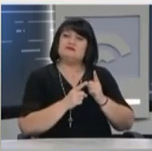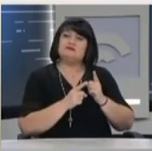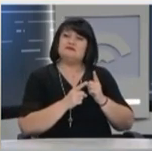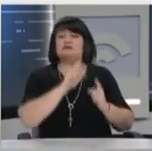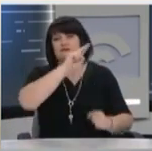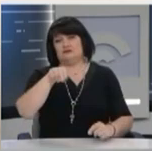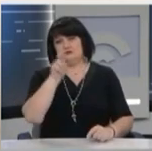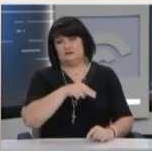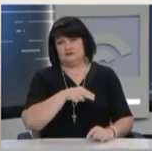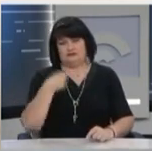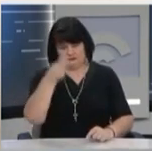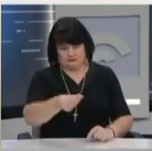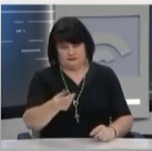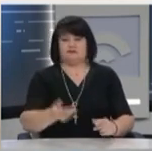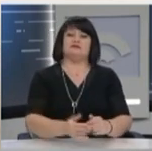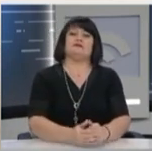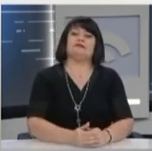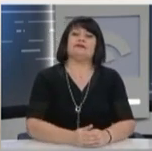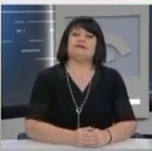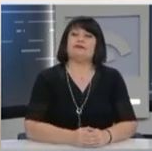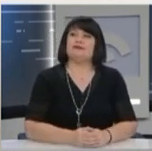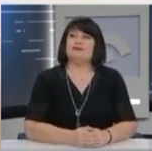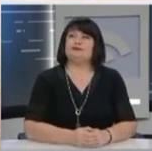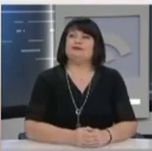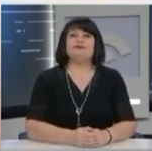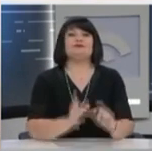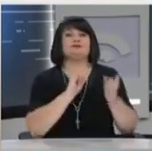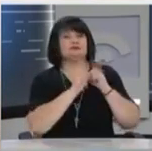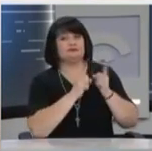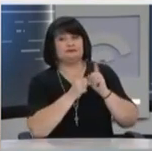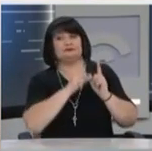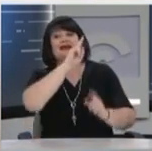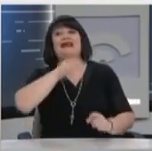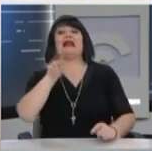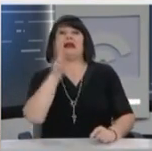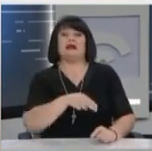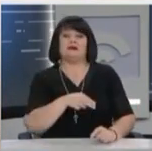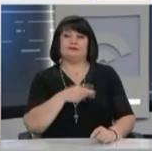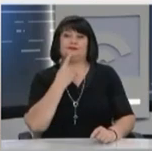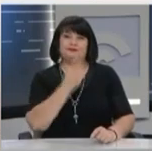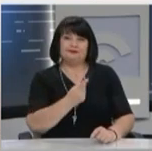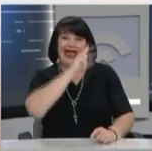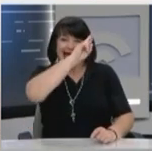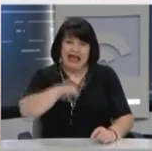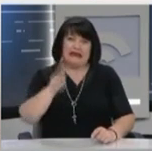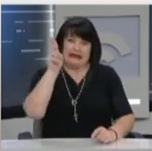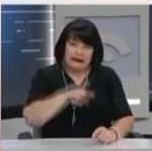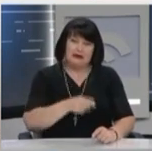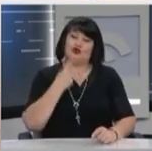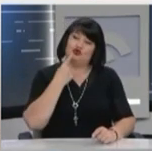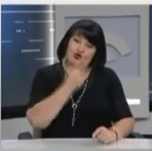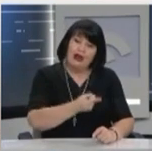είναι άκυρη. Την καταθέτω την επιστολή. Η συμφωνία των Πρεσπών είναι άκυρη. Όταν λέω άκυρη,